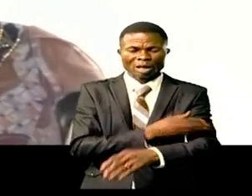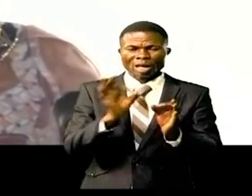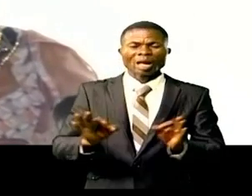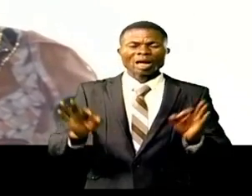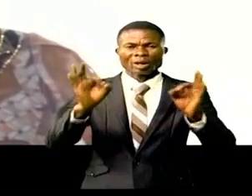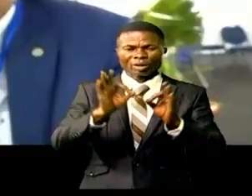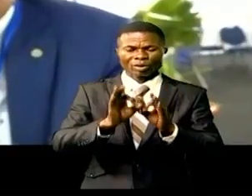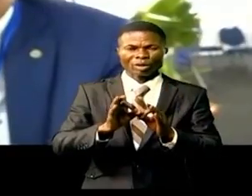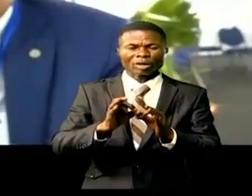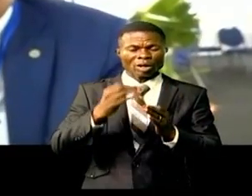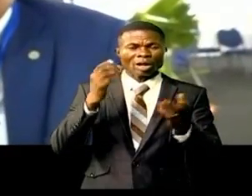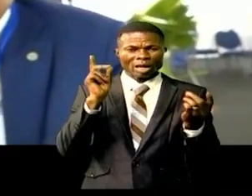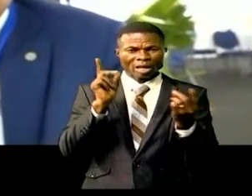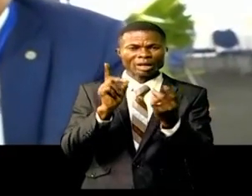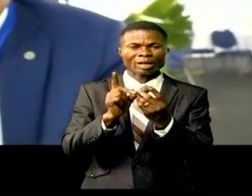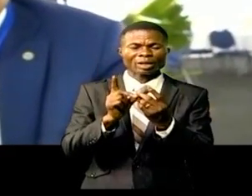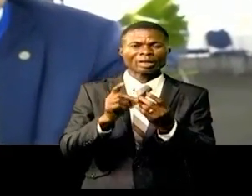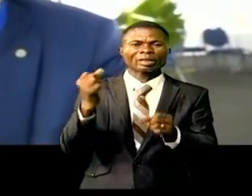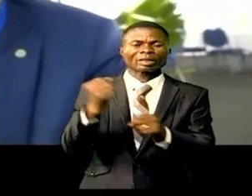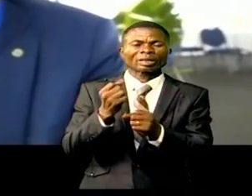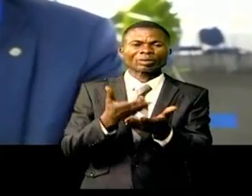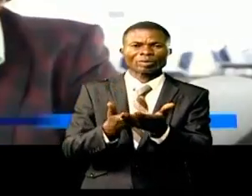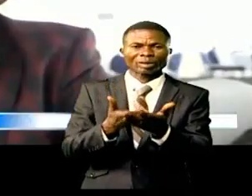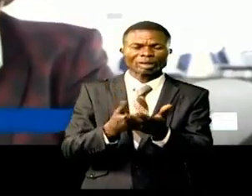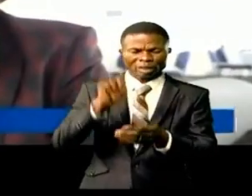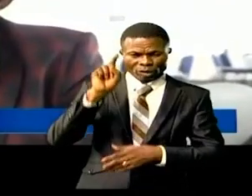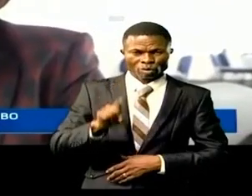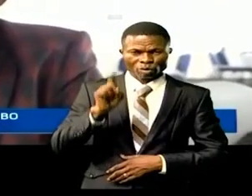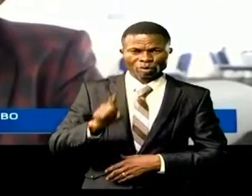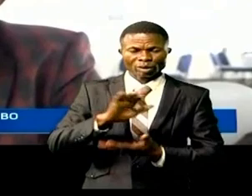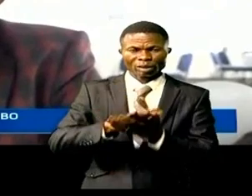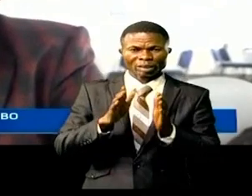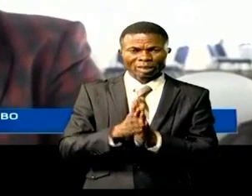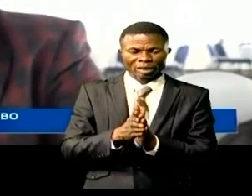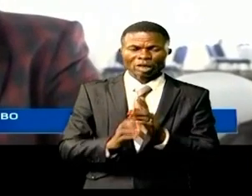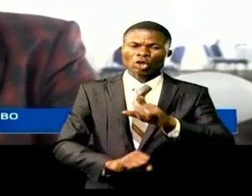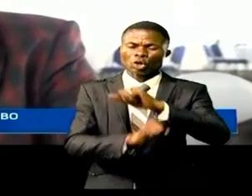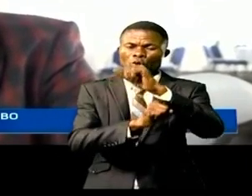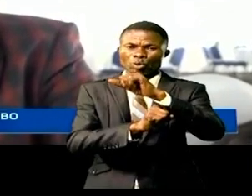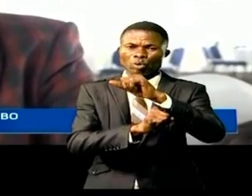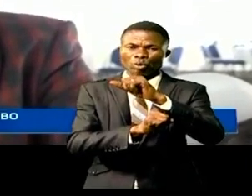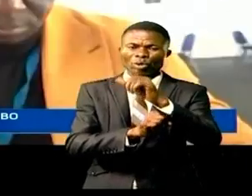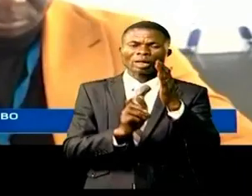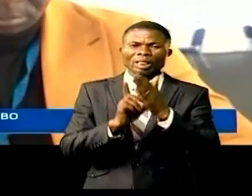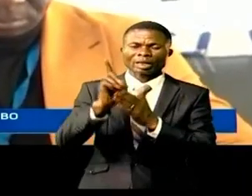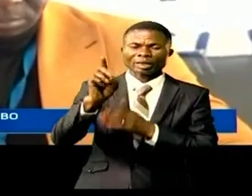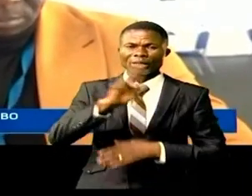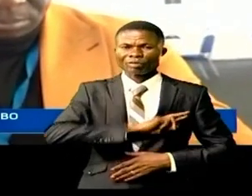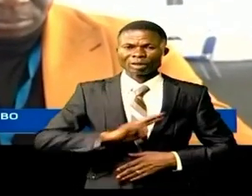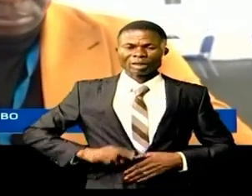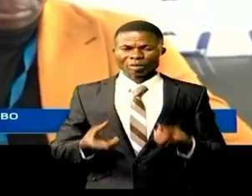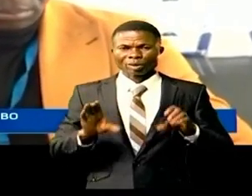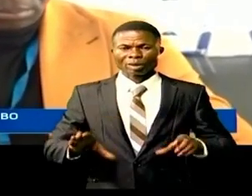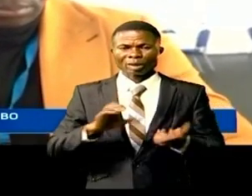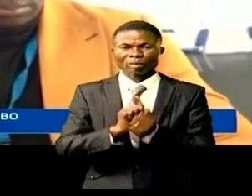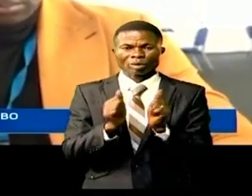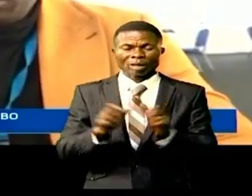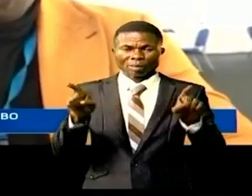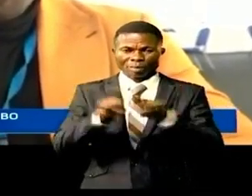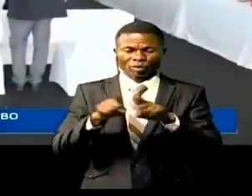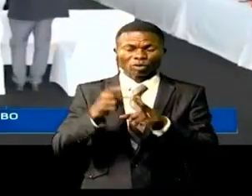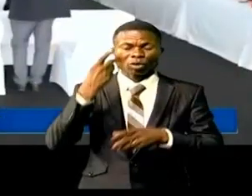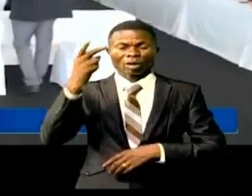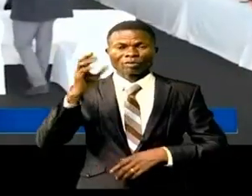significatives enregistrées dans ces secteurs qui devraient être un des piliers du développement de la RDC conformément à la vision du chef de